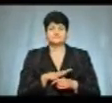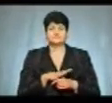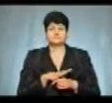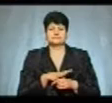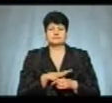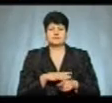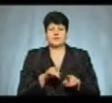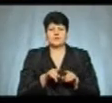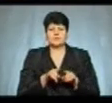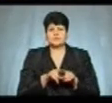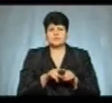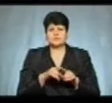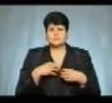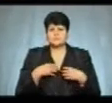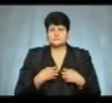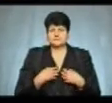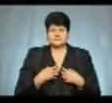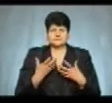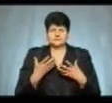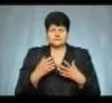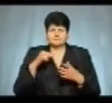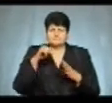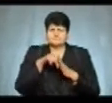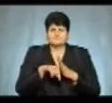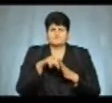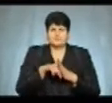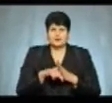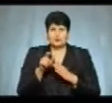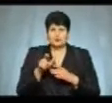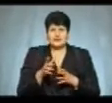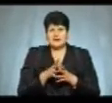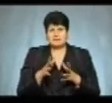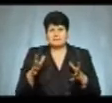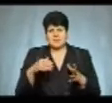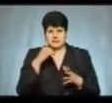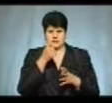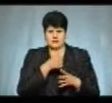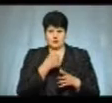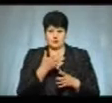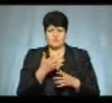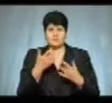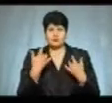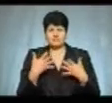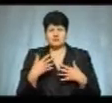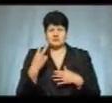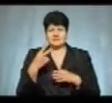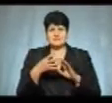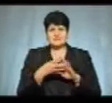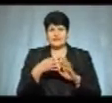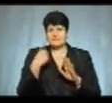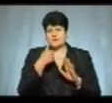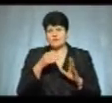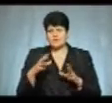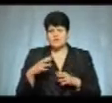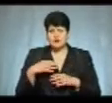така була якась глибина, якесь таке. Ну, таке враження було, що людині багато більше років. Ми разом вже 29 років,